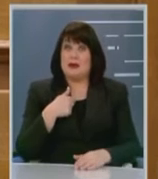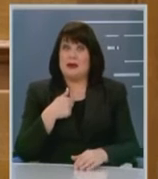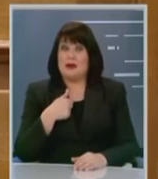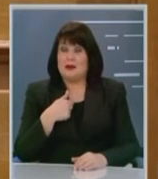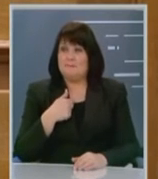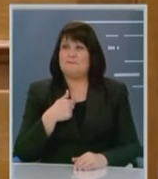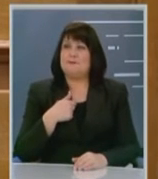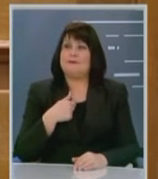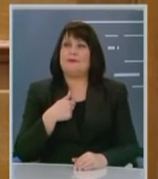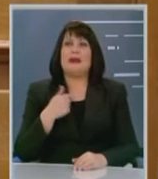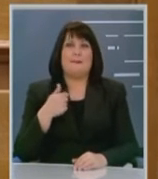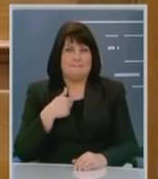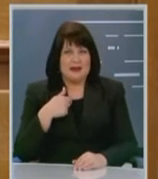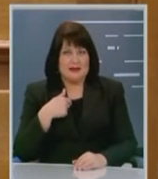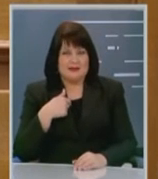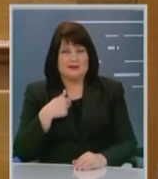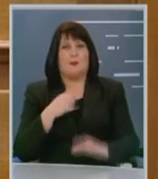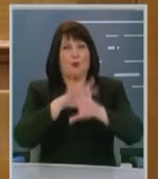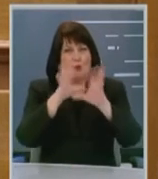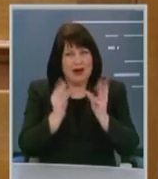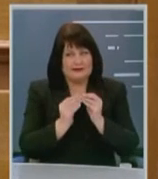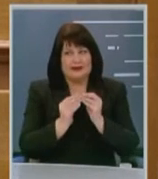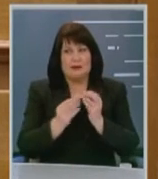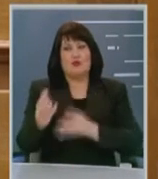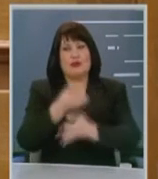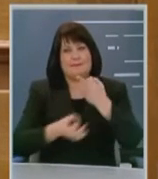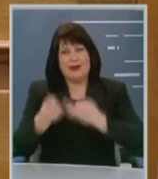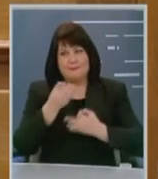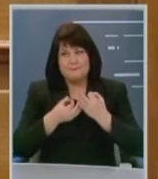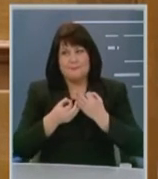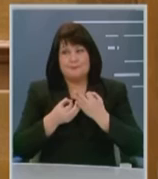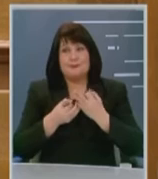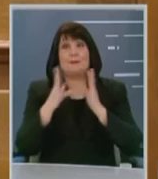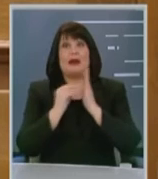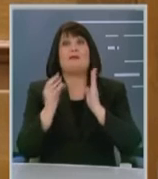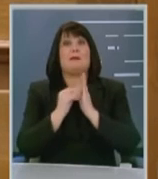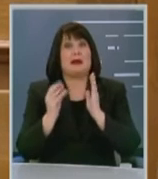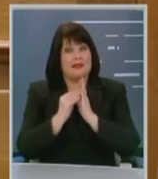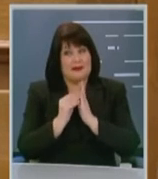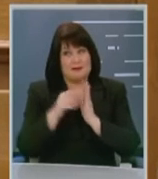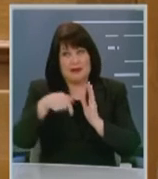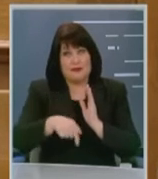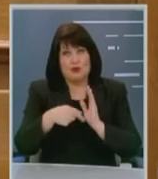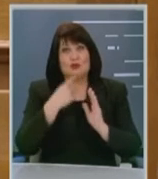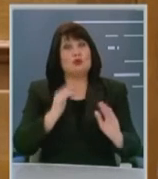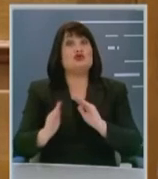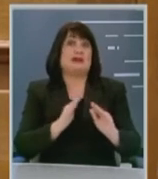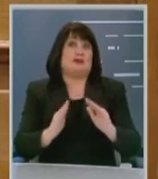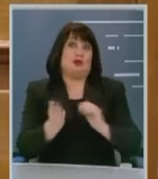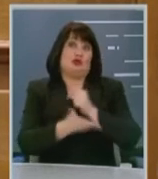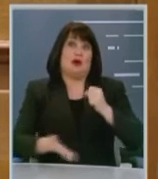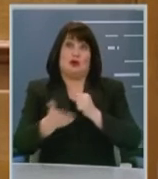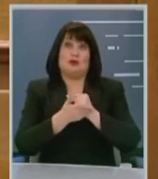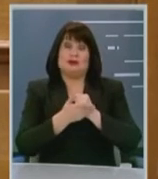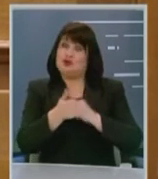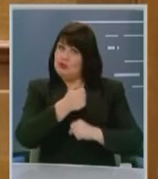είπε ο κ. Μητσοτάκης, όλους αυτούς που ανέφερε ότι είναι παραδείγματα στον χώρο, τους υπερασπιζόμαστε. Δεν είναι μόνο αυτοί, είναι